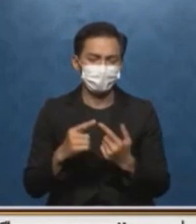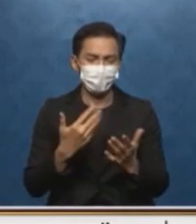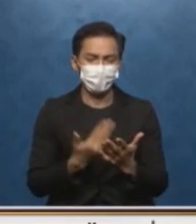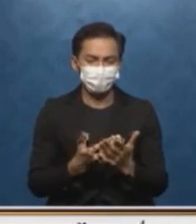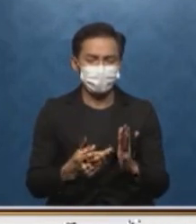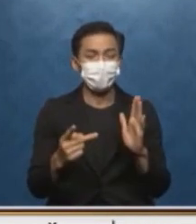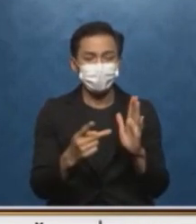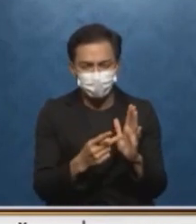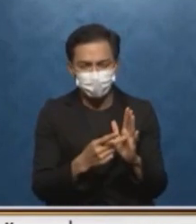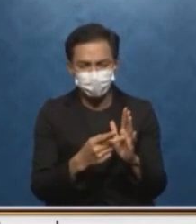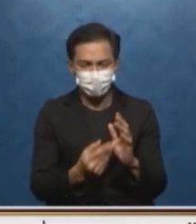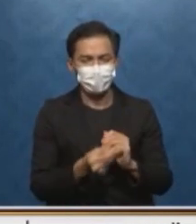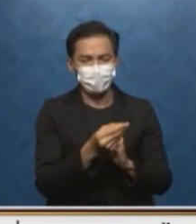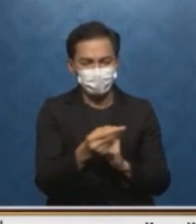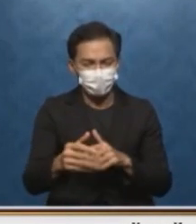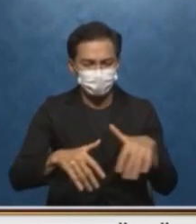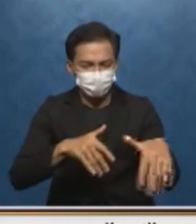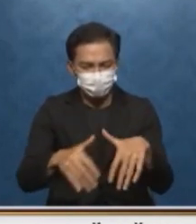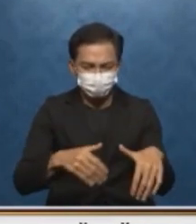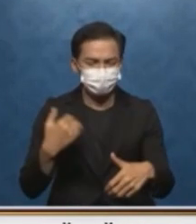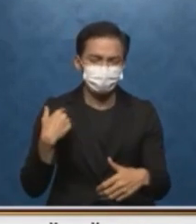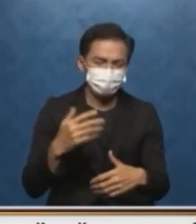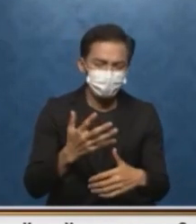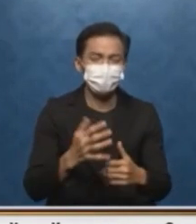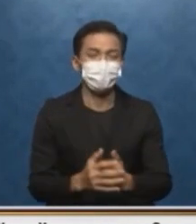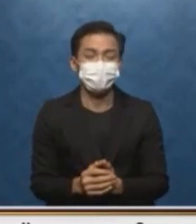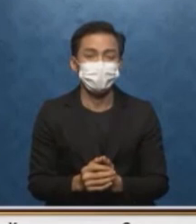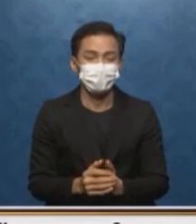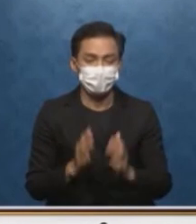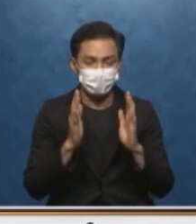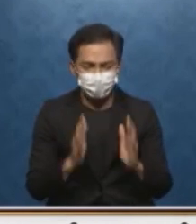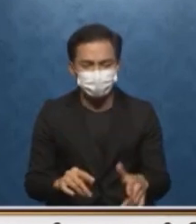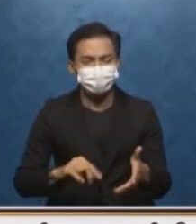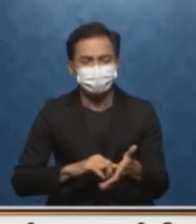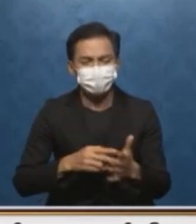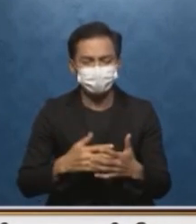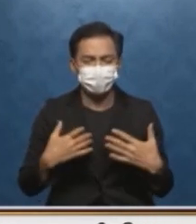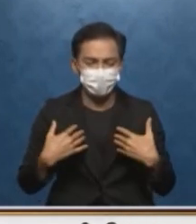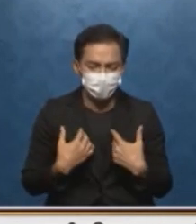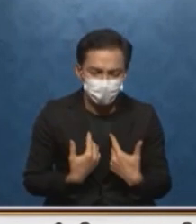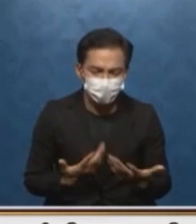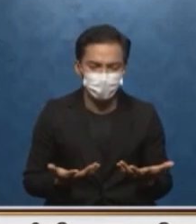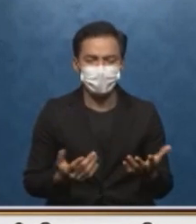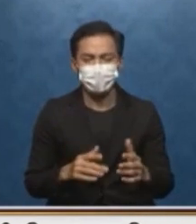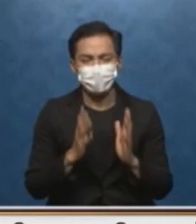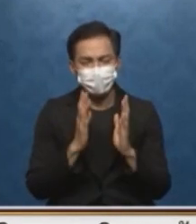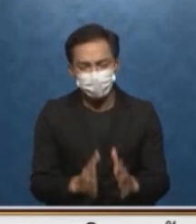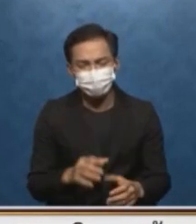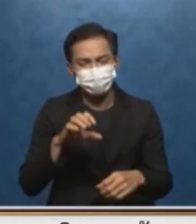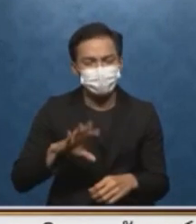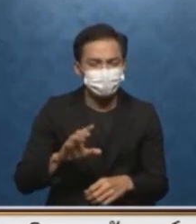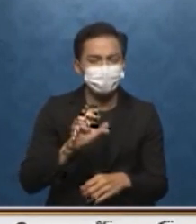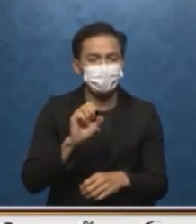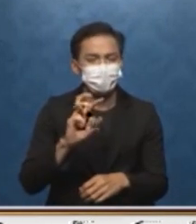ยถึงมือประชาชนไม่เคยถึงมือคนที่กำลังจะหมดลมหายใจผู้ประกอบการรายย่อย